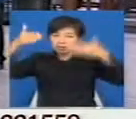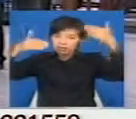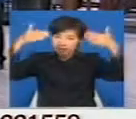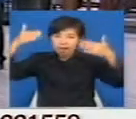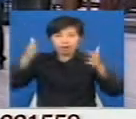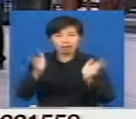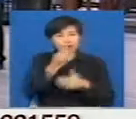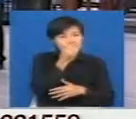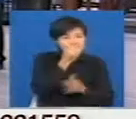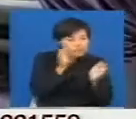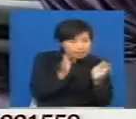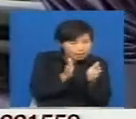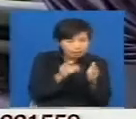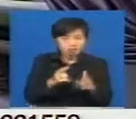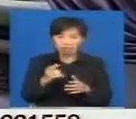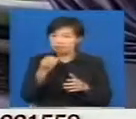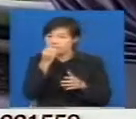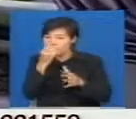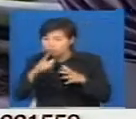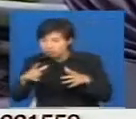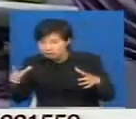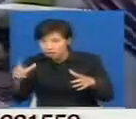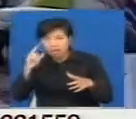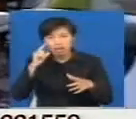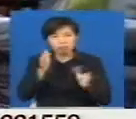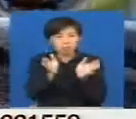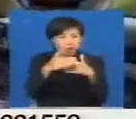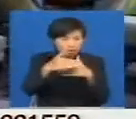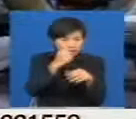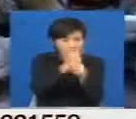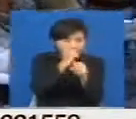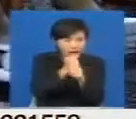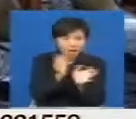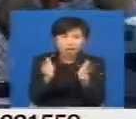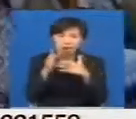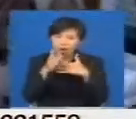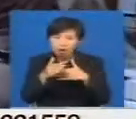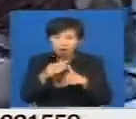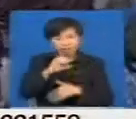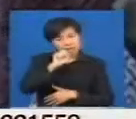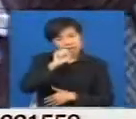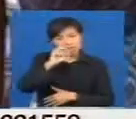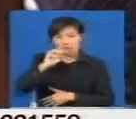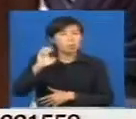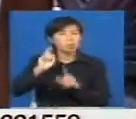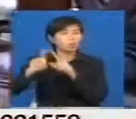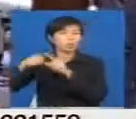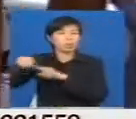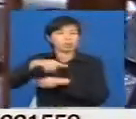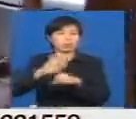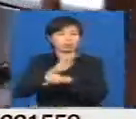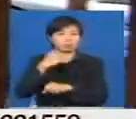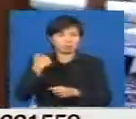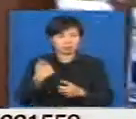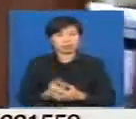ง SME ห้องออฟฟิศโอ้โหเยอะมากนะฮะ การประชุมครั้งนี้เนี่ยเป็นการ